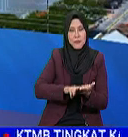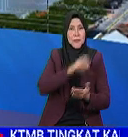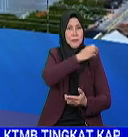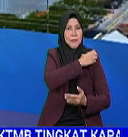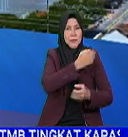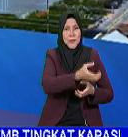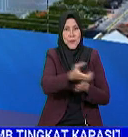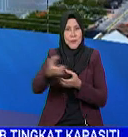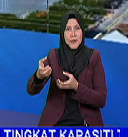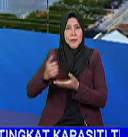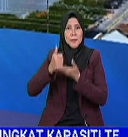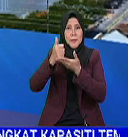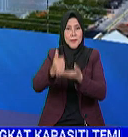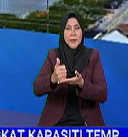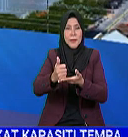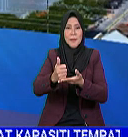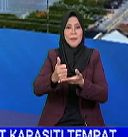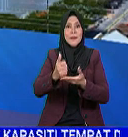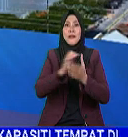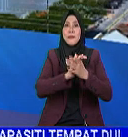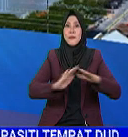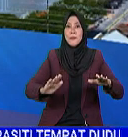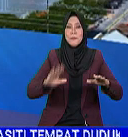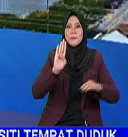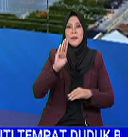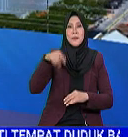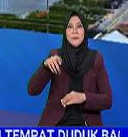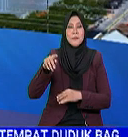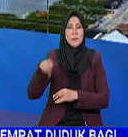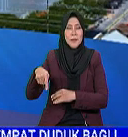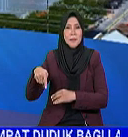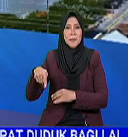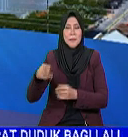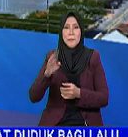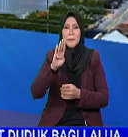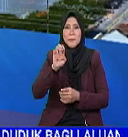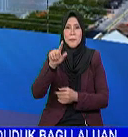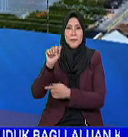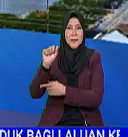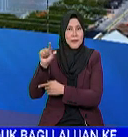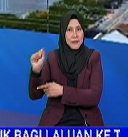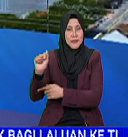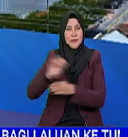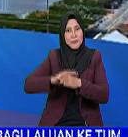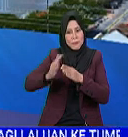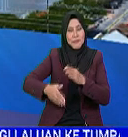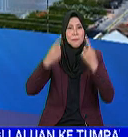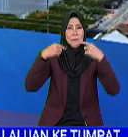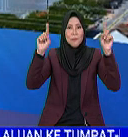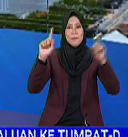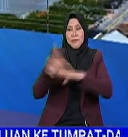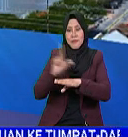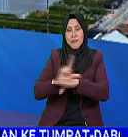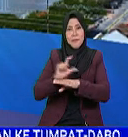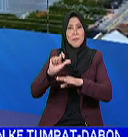bomb ada bantuan oleh Balai Bomba dan penyelamat BBP blogs malam selepas mereka berjaya mendapatkan 100 jam latihan